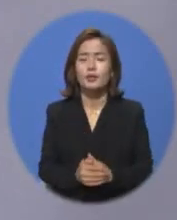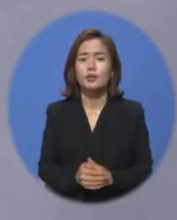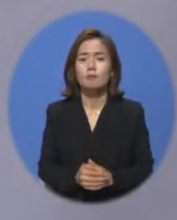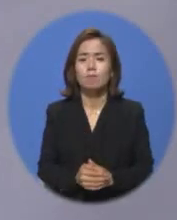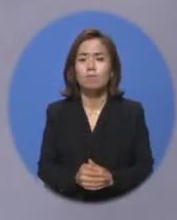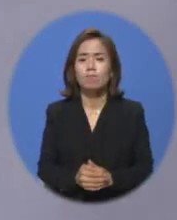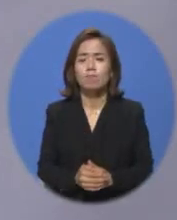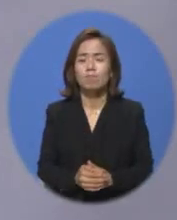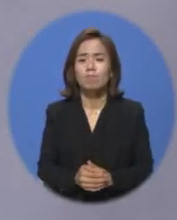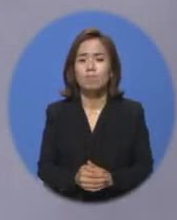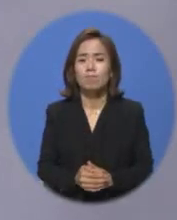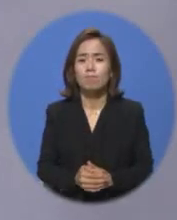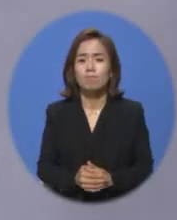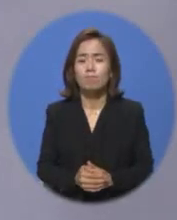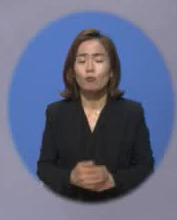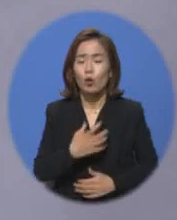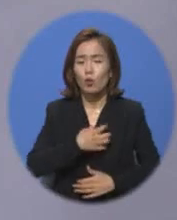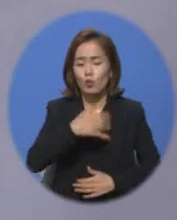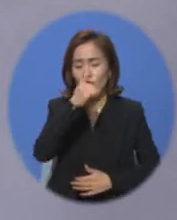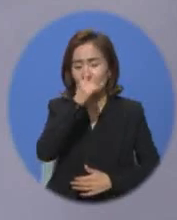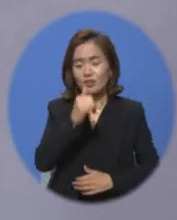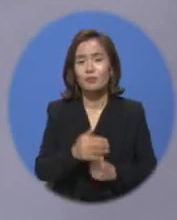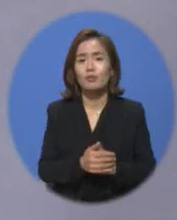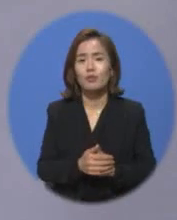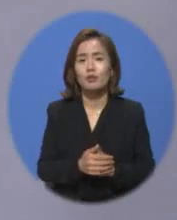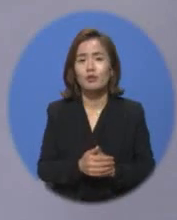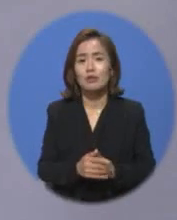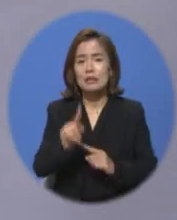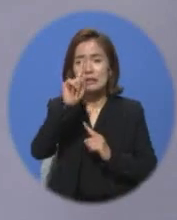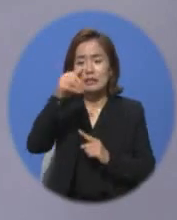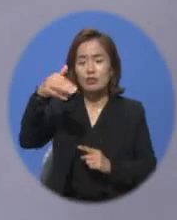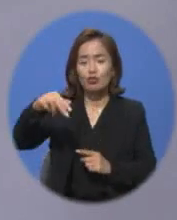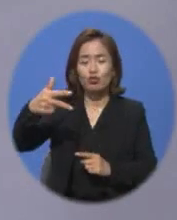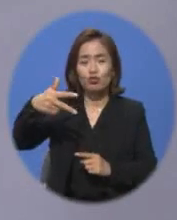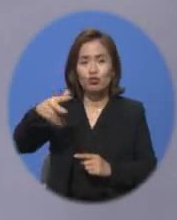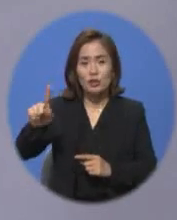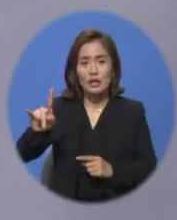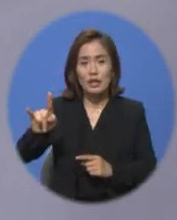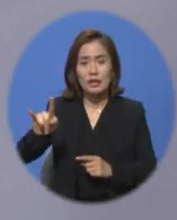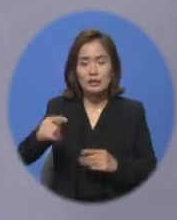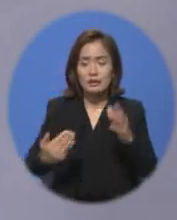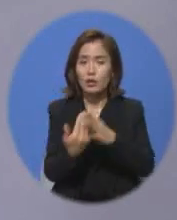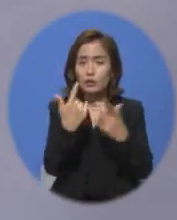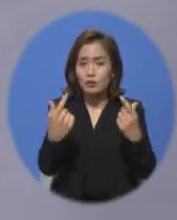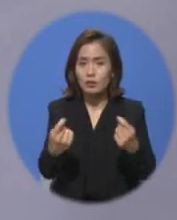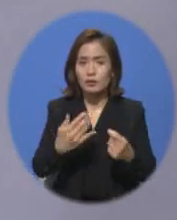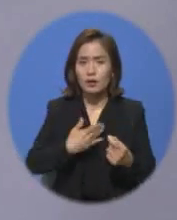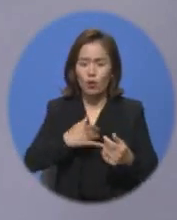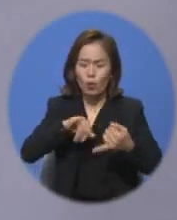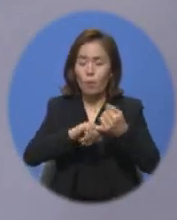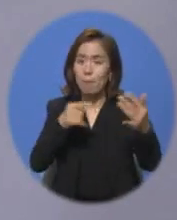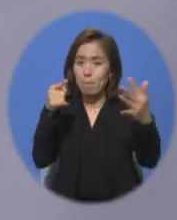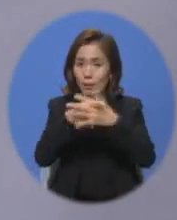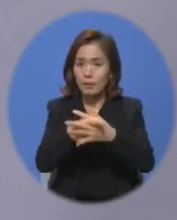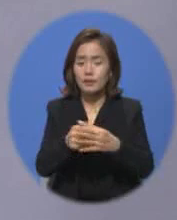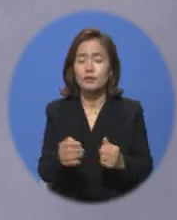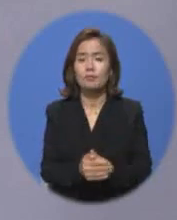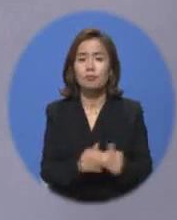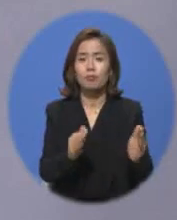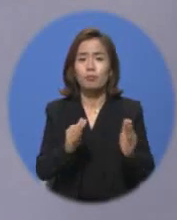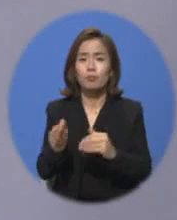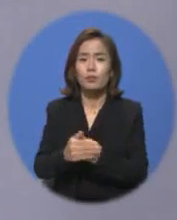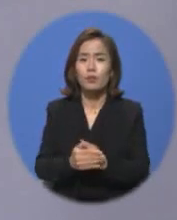거대미디어의영향력때문에고통받는사람들이있습니다. 이춘재사건처럼,제가 국회의원으로당선된다면 반드시진실을밝혀내겠습니다.